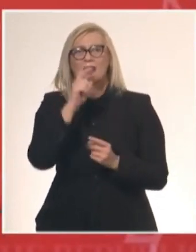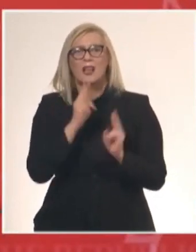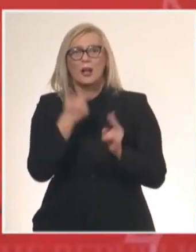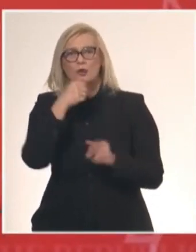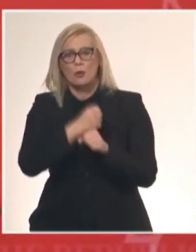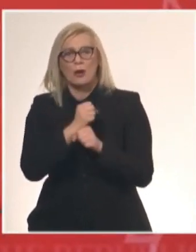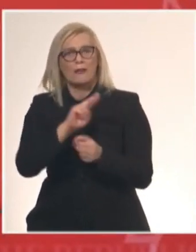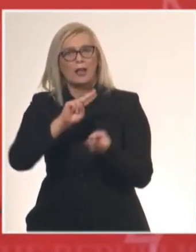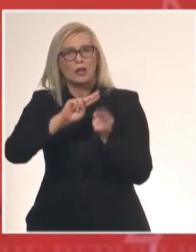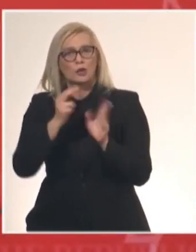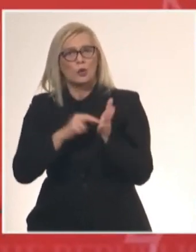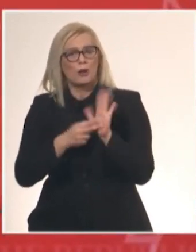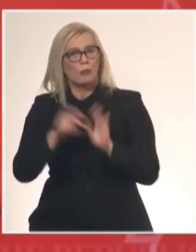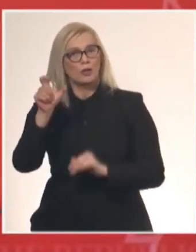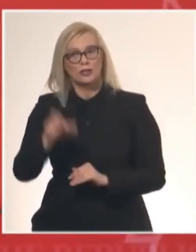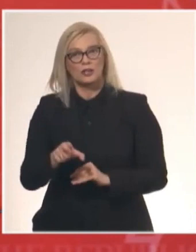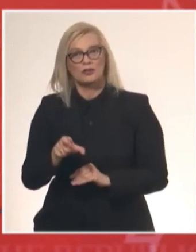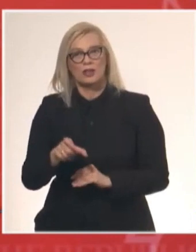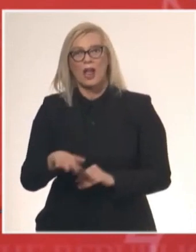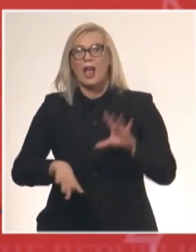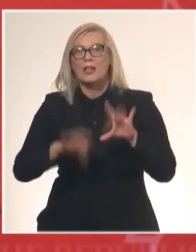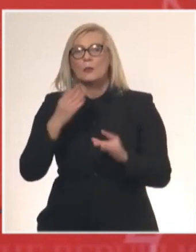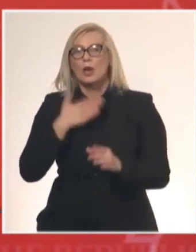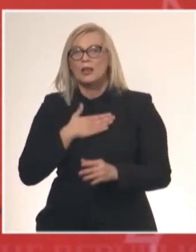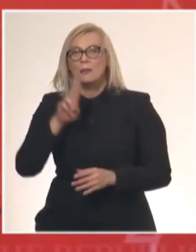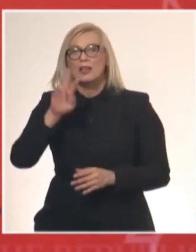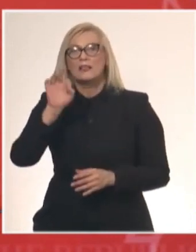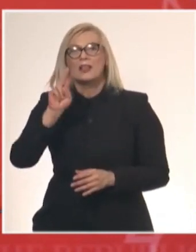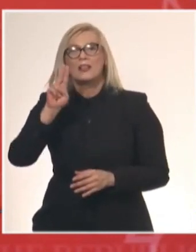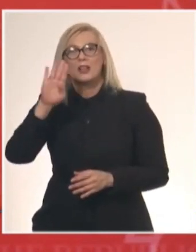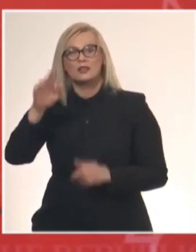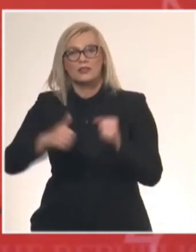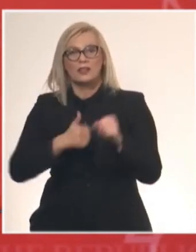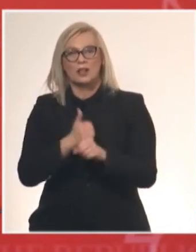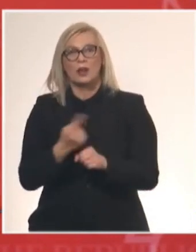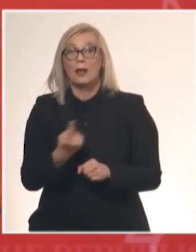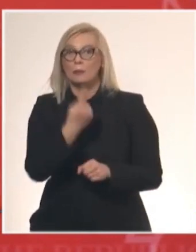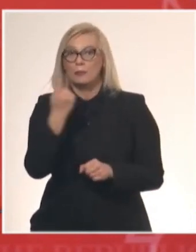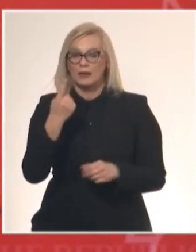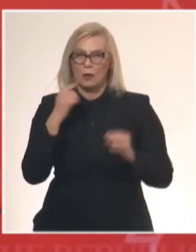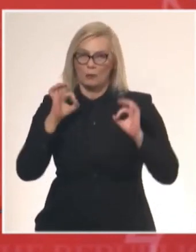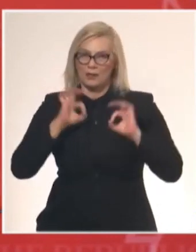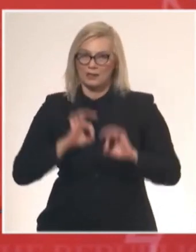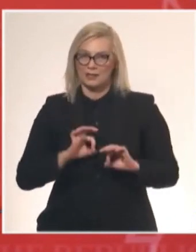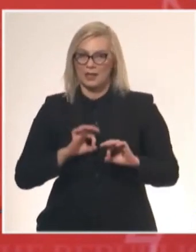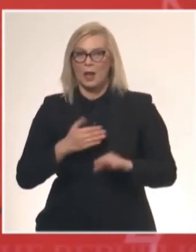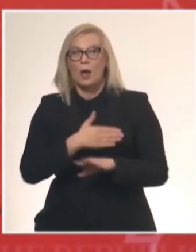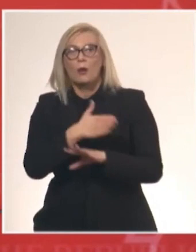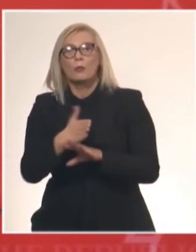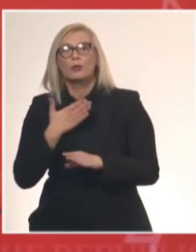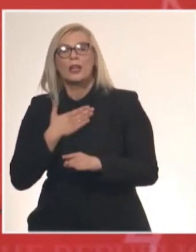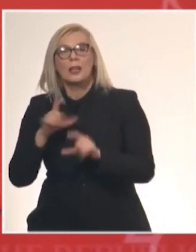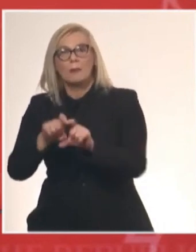политичари. И избори ќе има во 2024 година, прво председателски, и потоа